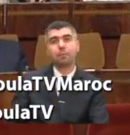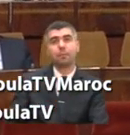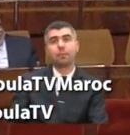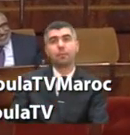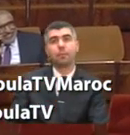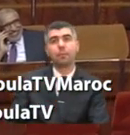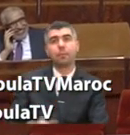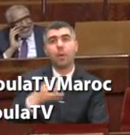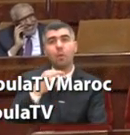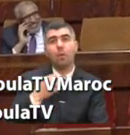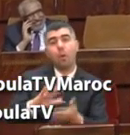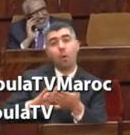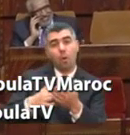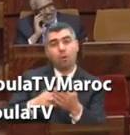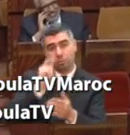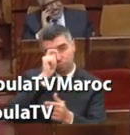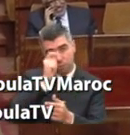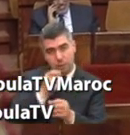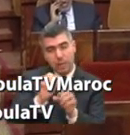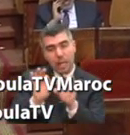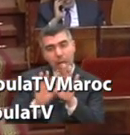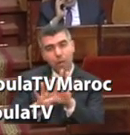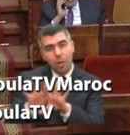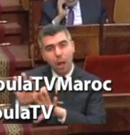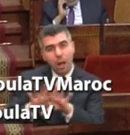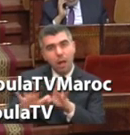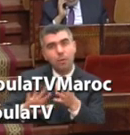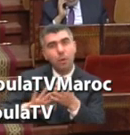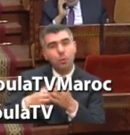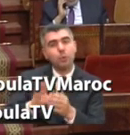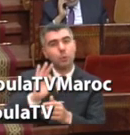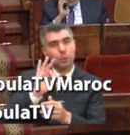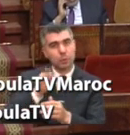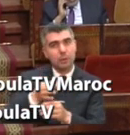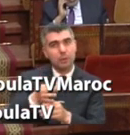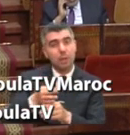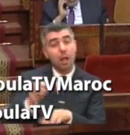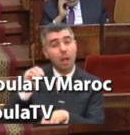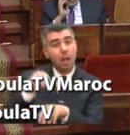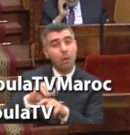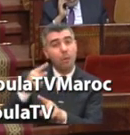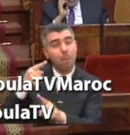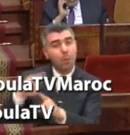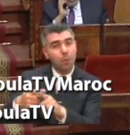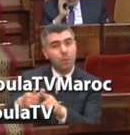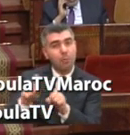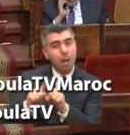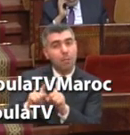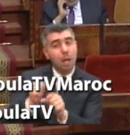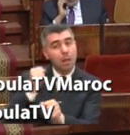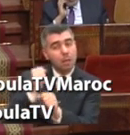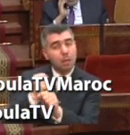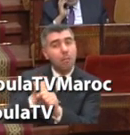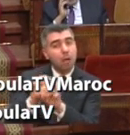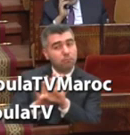السيد الوزير حنا من جهه اولى كنتمنوا الاجراءات اللي كديروا الخطه الوطنيه اللي درتو، ولكن كذلك كنطالبوا بالتكثيف ديال هذه الحملات